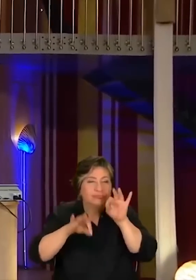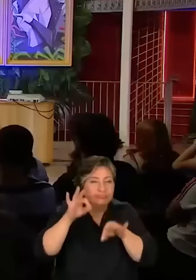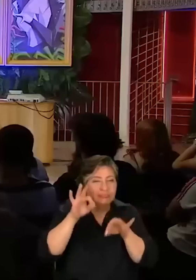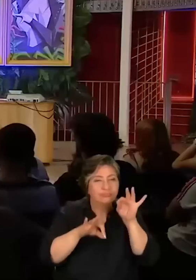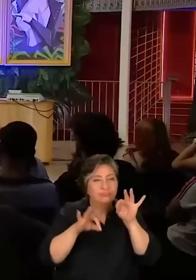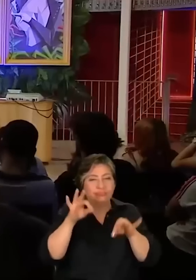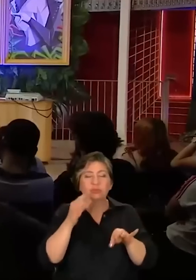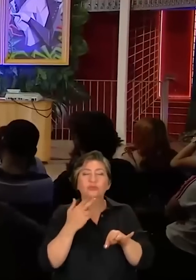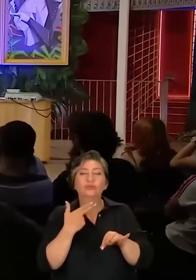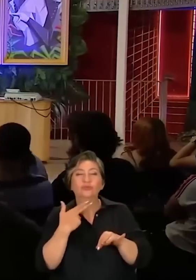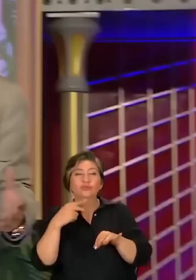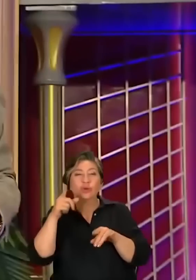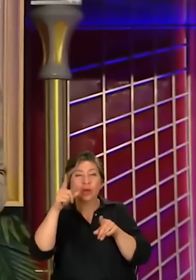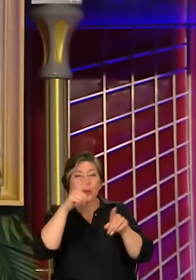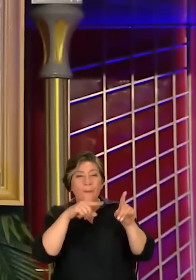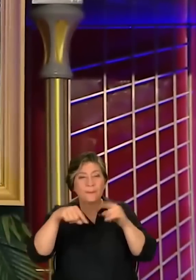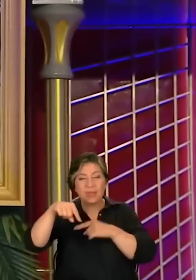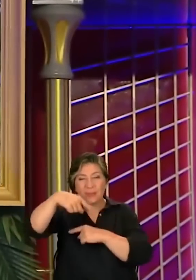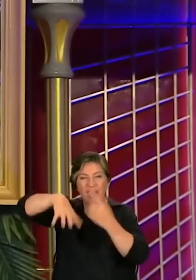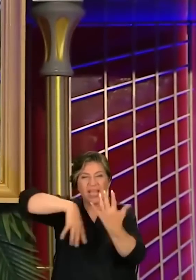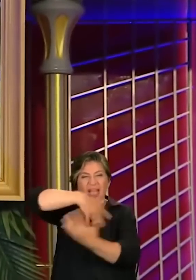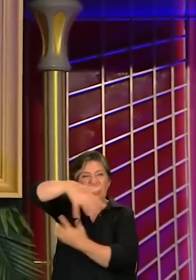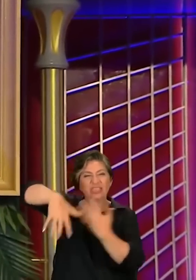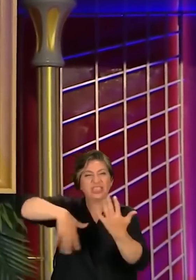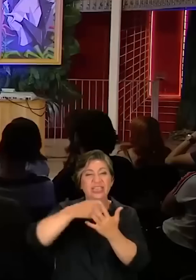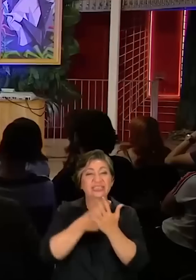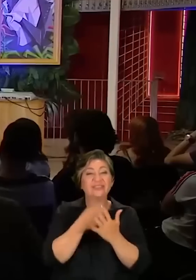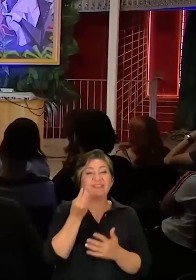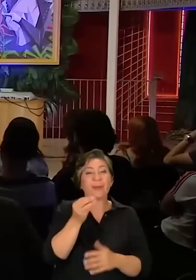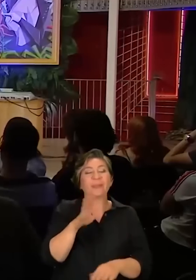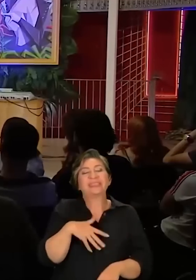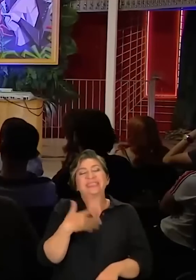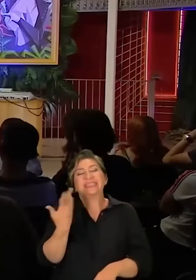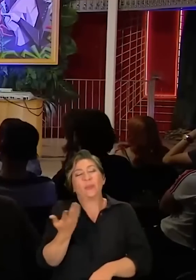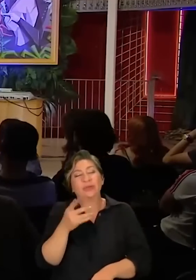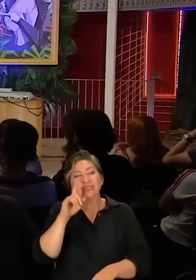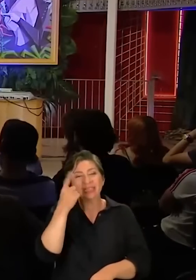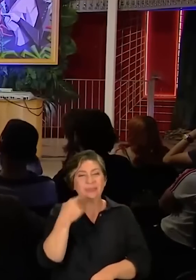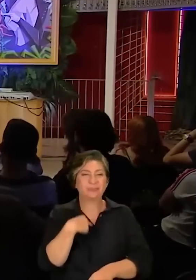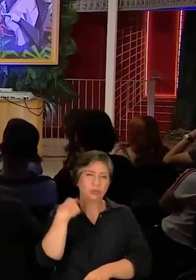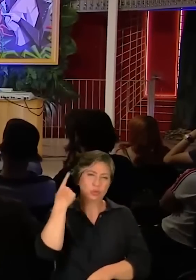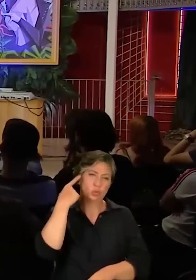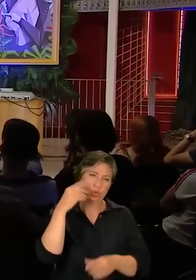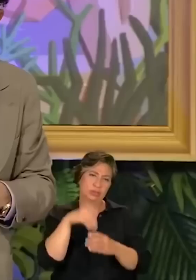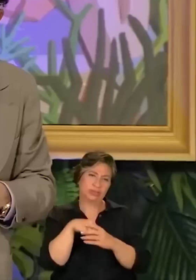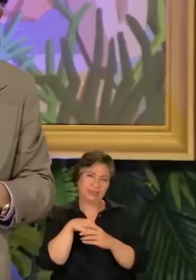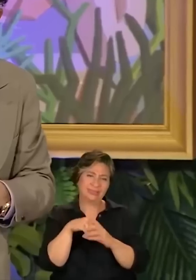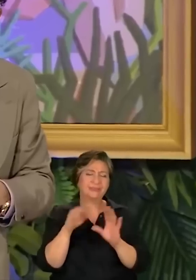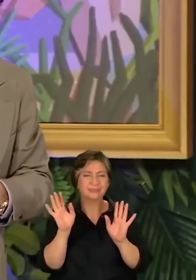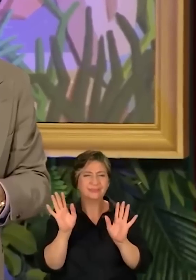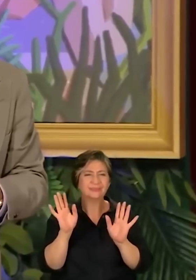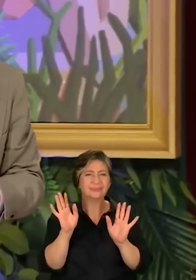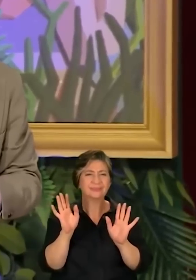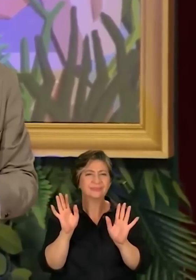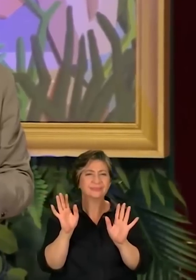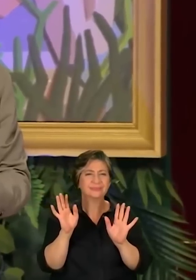Teşkilatı, Rusya filan birbirine karışacak. İsim vermek istemiyor. Sadece bizi düşündüğü için isim vermiyor.